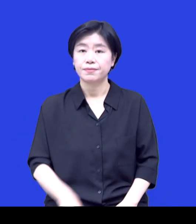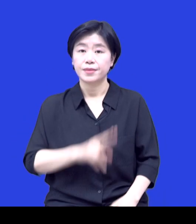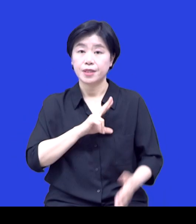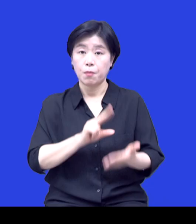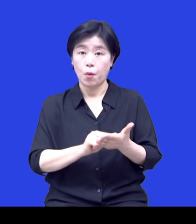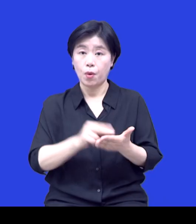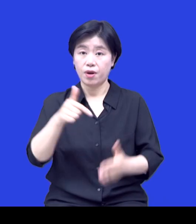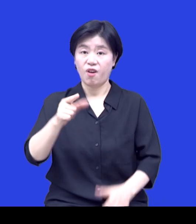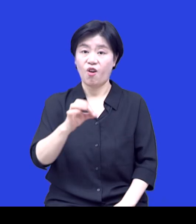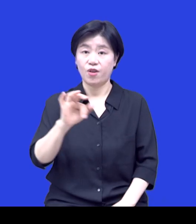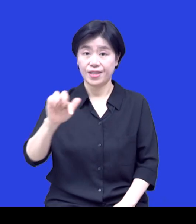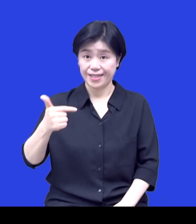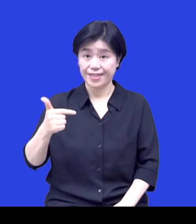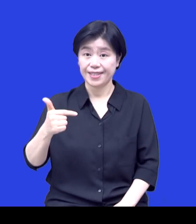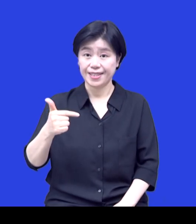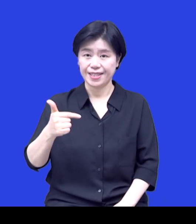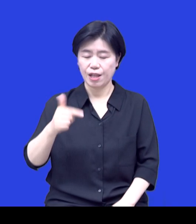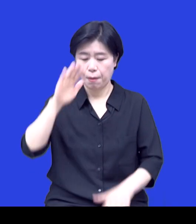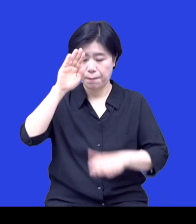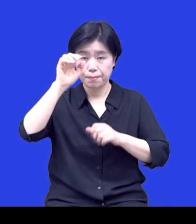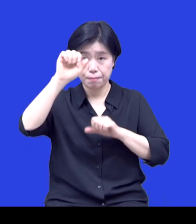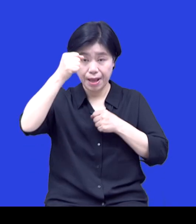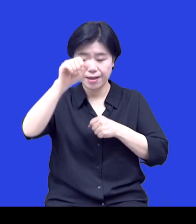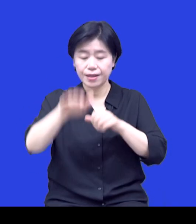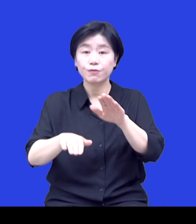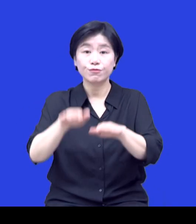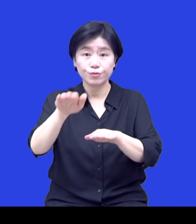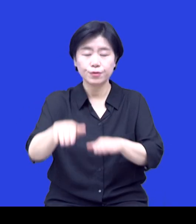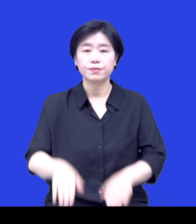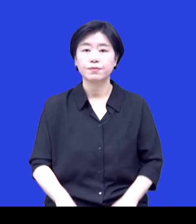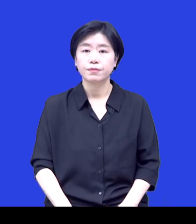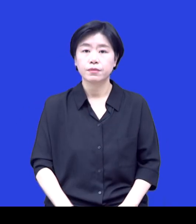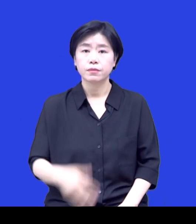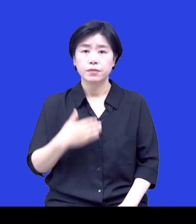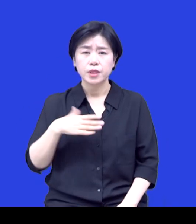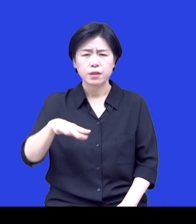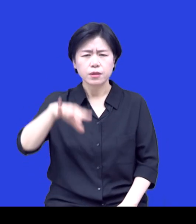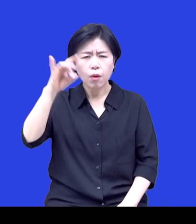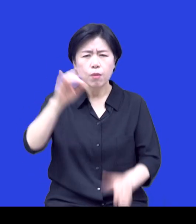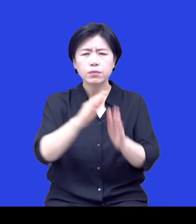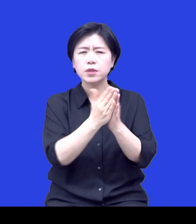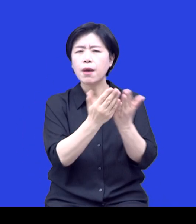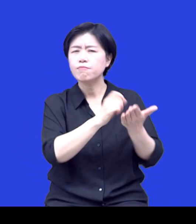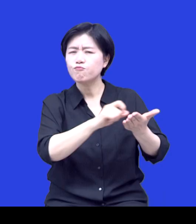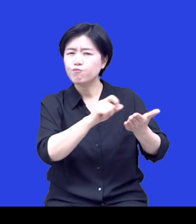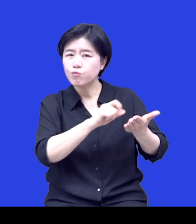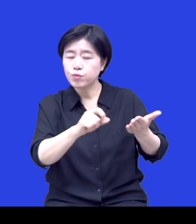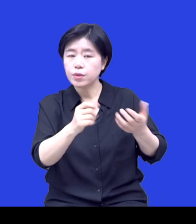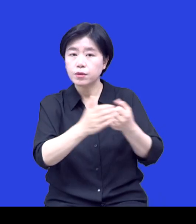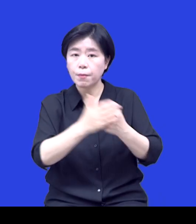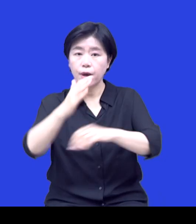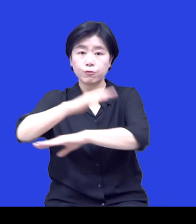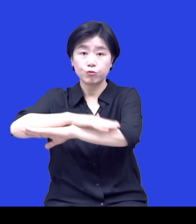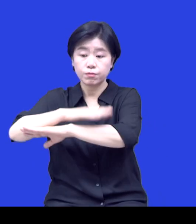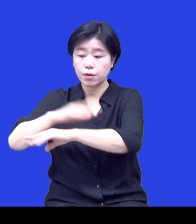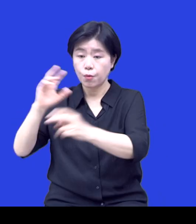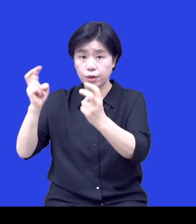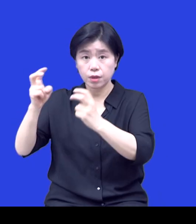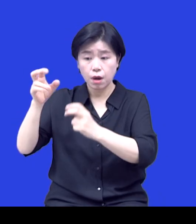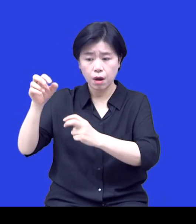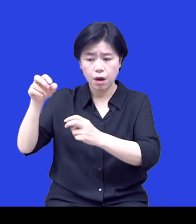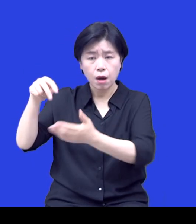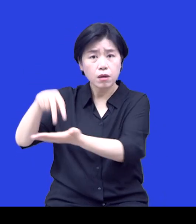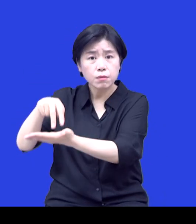그 책이 사실 380페이지짜리 신참 작가의 책이었기 때문에 출판부에서도 굉장히 리스크 테이킹을 한